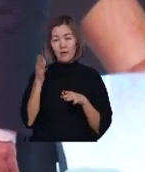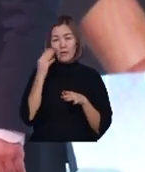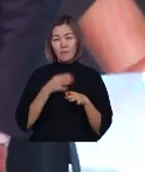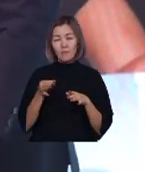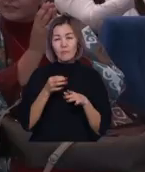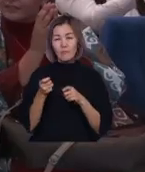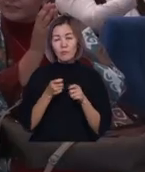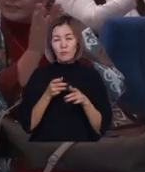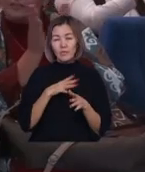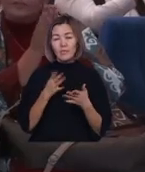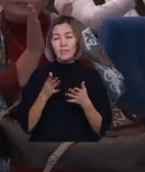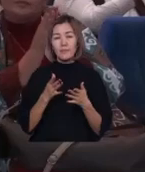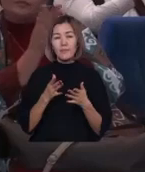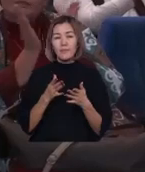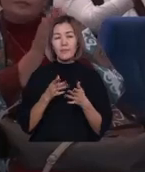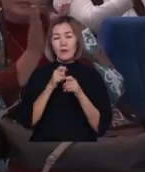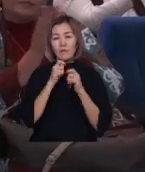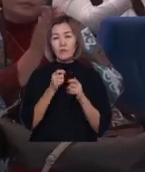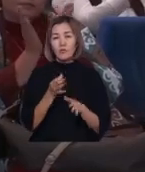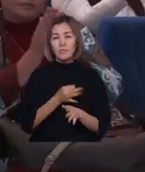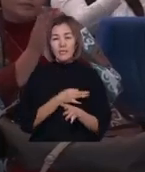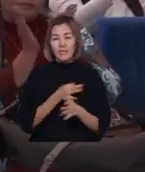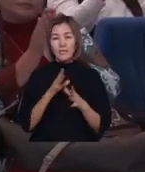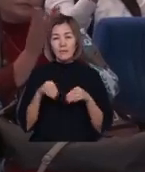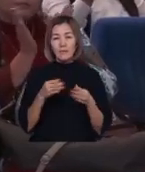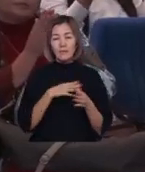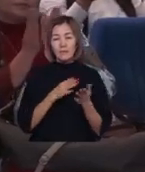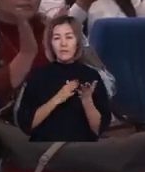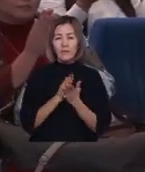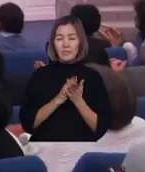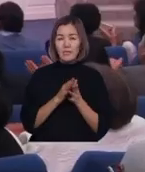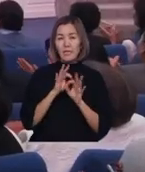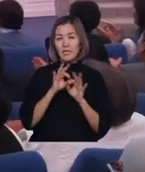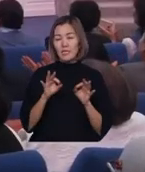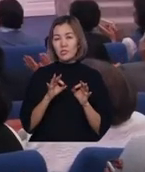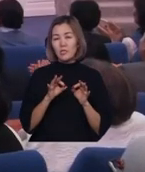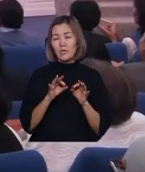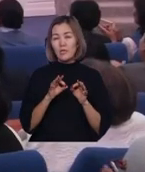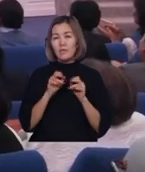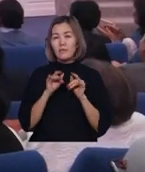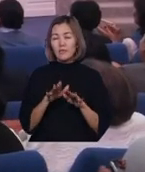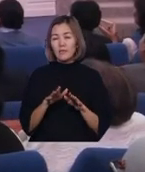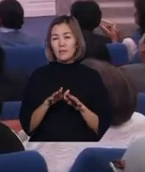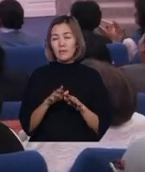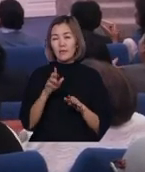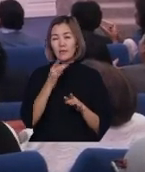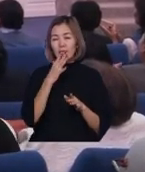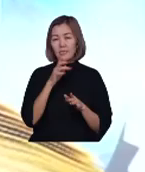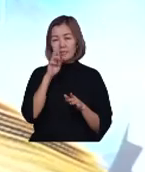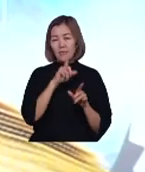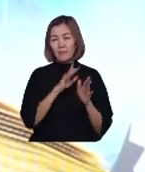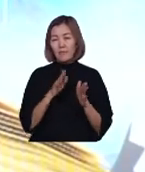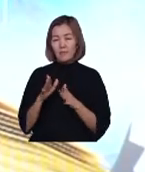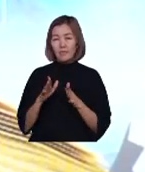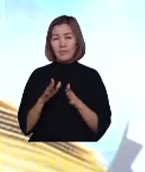Алматинской области. Ряду специалистов были вручены нагрудные знаки «Ветеран и отличник библиотечного дела» Национальной библиотеки Республики Казахстан,